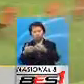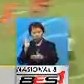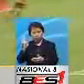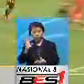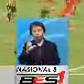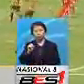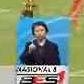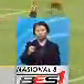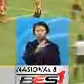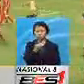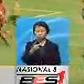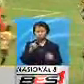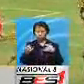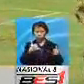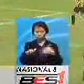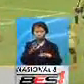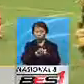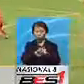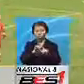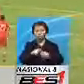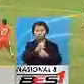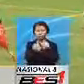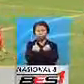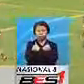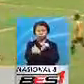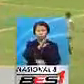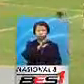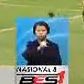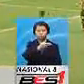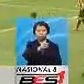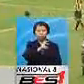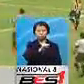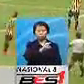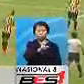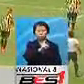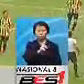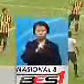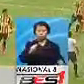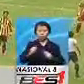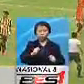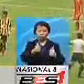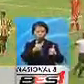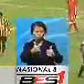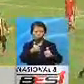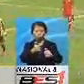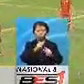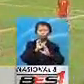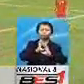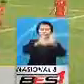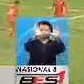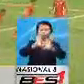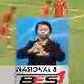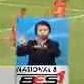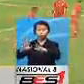aksi kedua-dua pasukan makin rancak, namun penjaga gol Bahrain, Mahmud Yahya Adil Seri, bertindak cemerlang menafikan dua percubaan